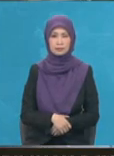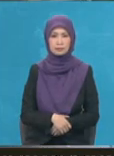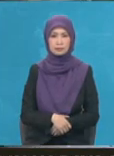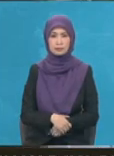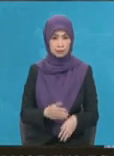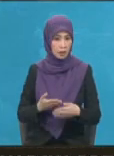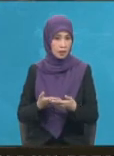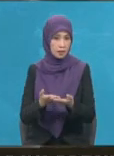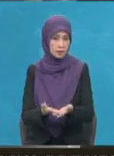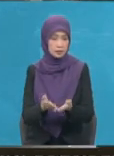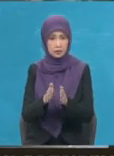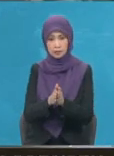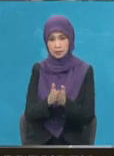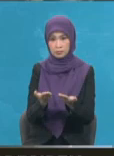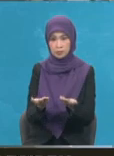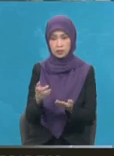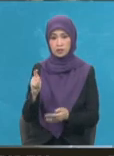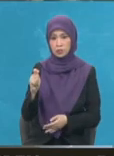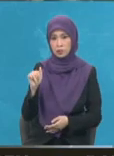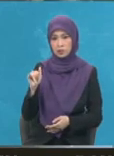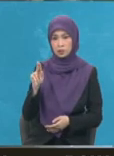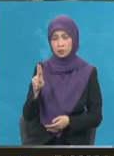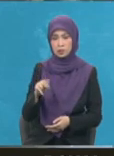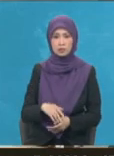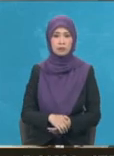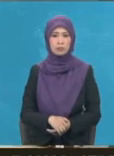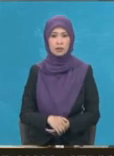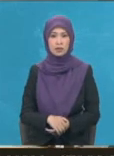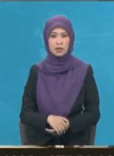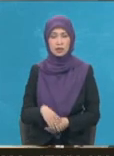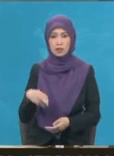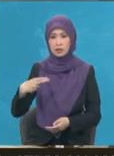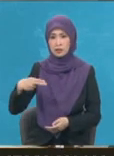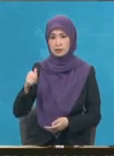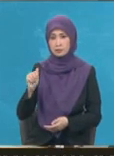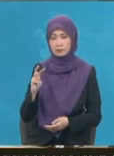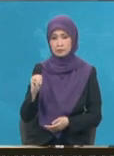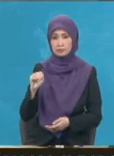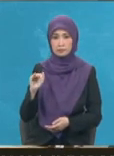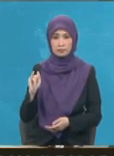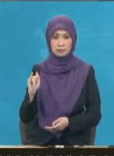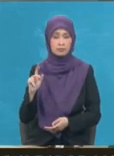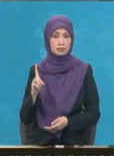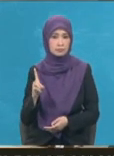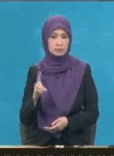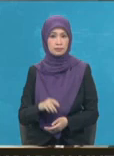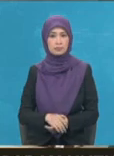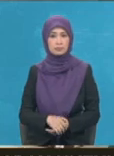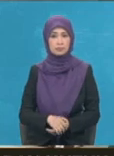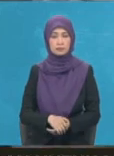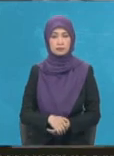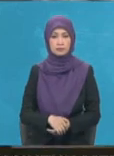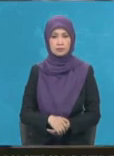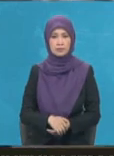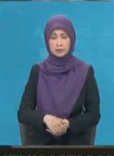penyerahan buku di sempurnakan oleh Tuhan yang terutama Profesor duta besar istimewa dan mutlak Republik